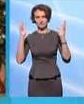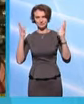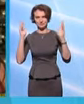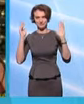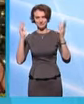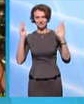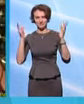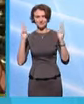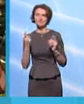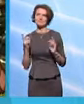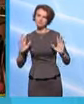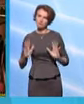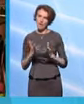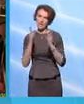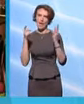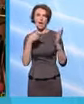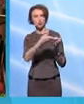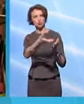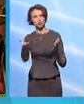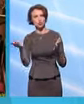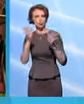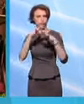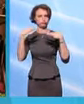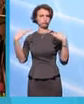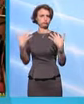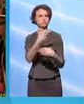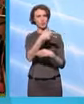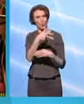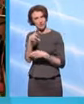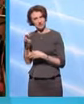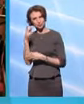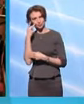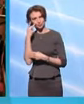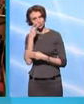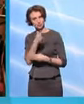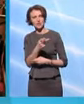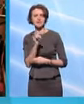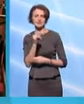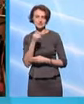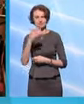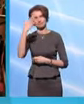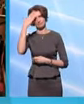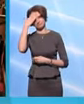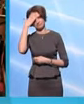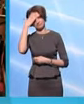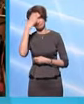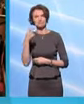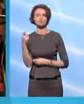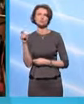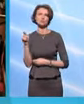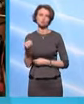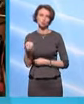Un applauso ci sembra corale dall'inquadratura che riusciamo a vedere. Sì, alla memoria del giudice